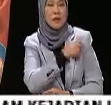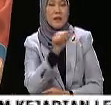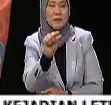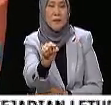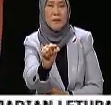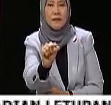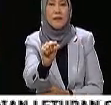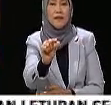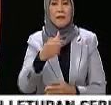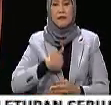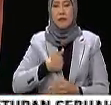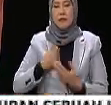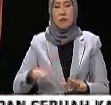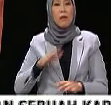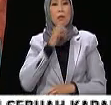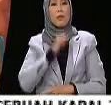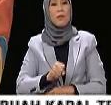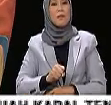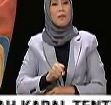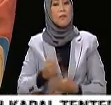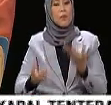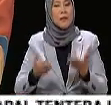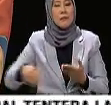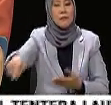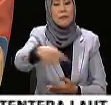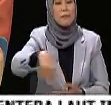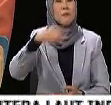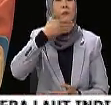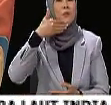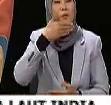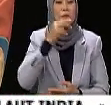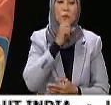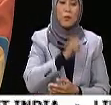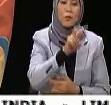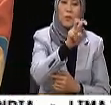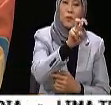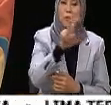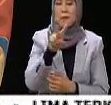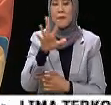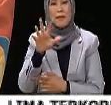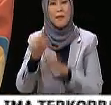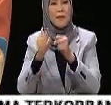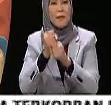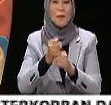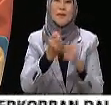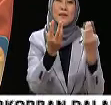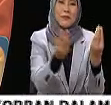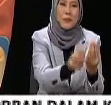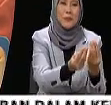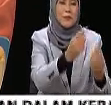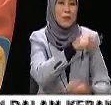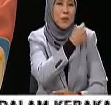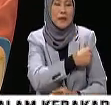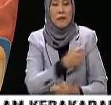dan sudah tua mereka mungkin mudah lagi kalau 20 tahun 25 tahun kalau buat dosa butik yang berbandingan saya